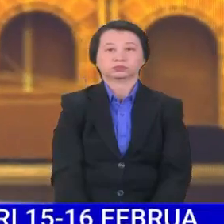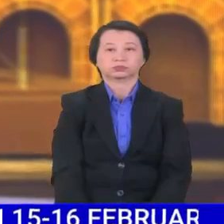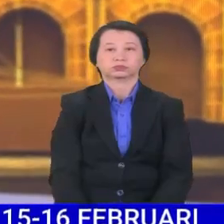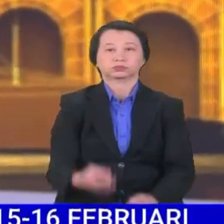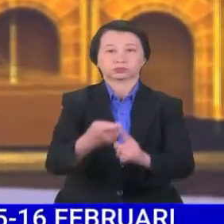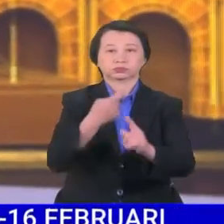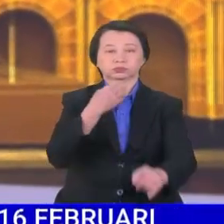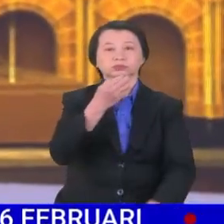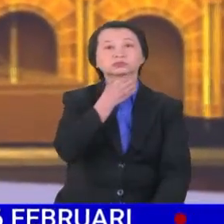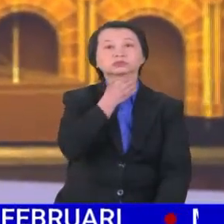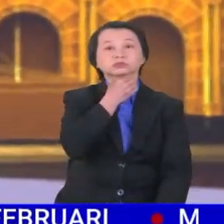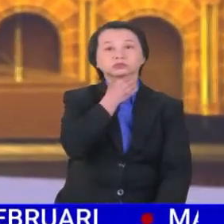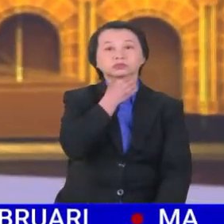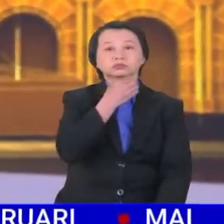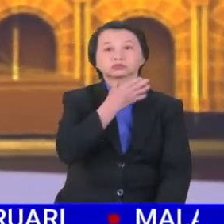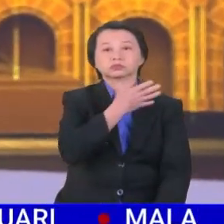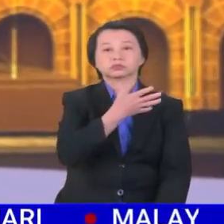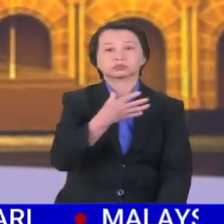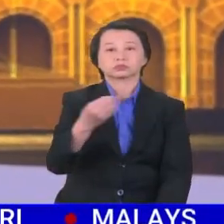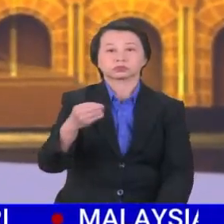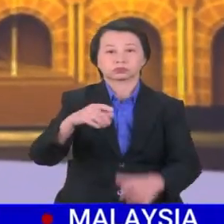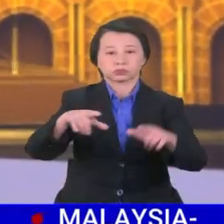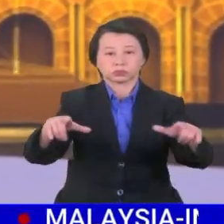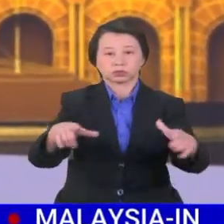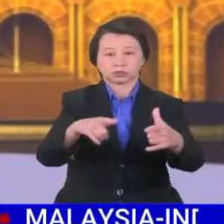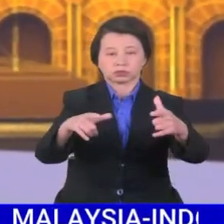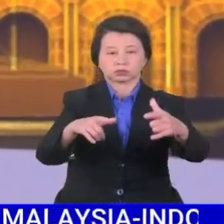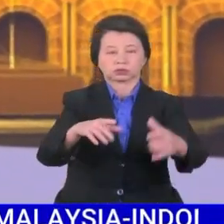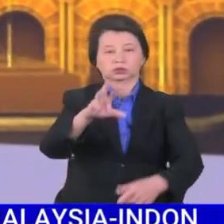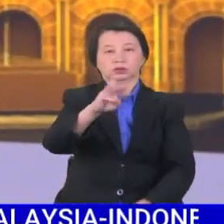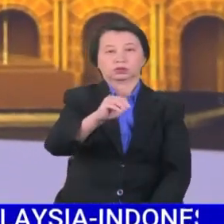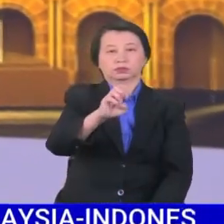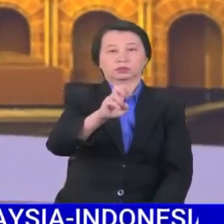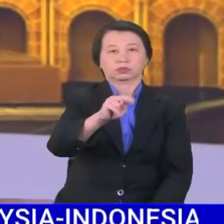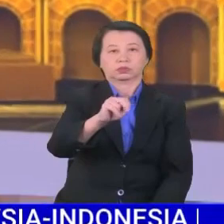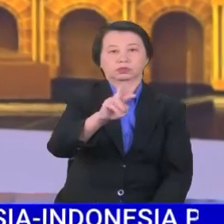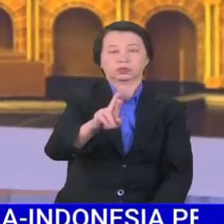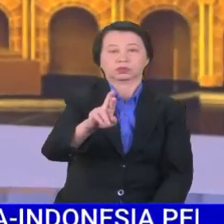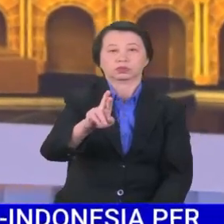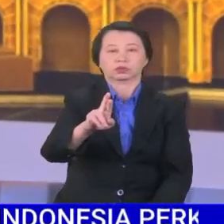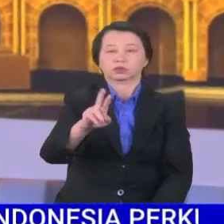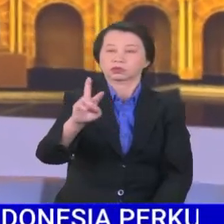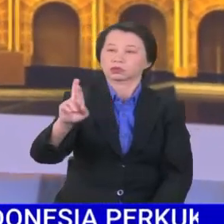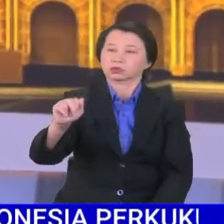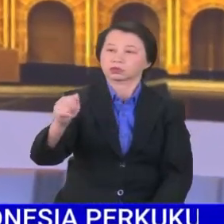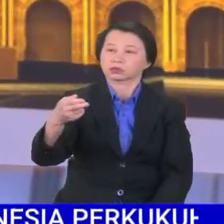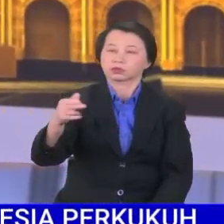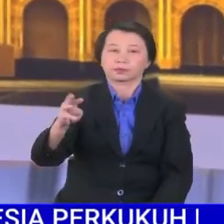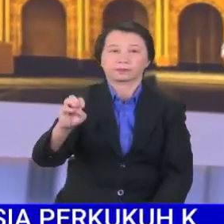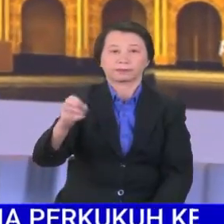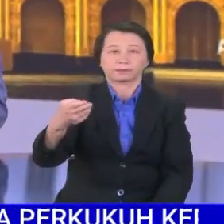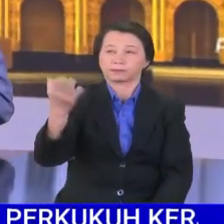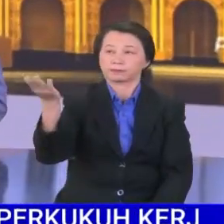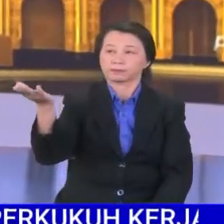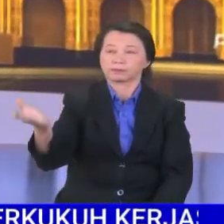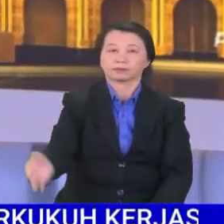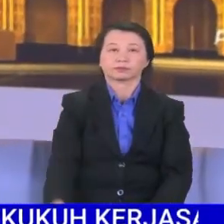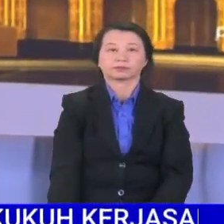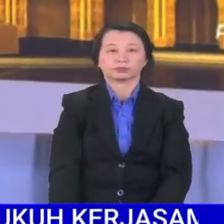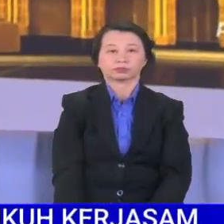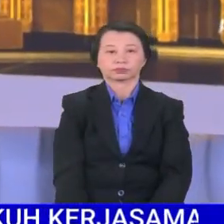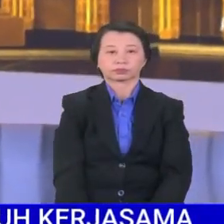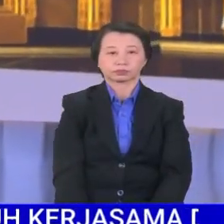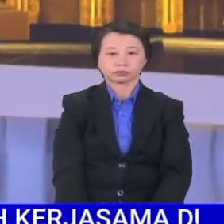Langsung dari Perak, mau perkembangan pelaksanaan menu Rahmah. Perinciannya bersama Muhammad Nasrik, Muhammad Nasarah.